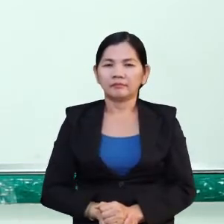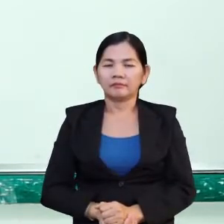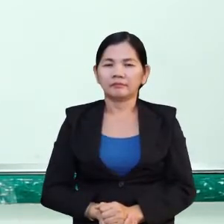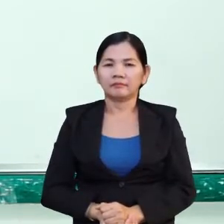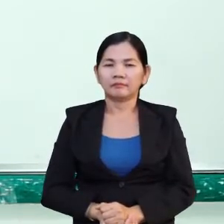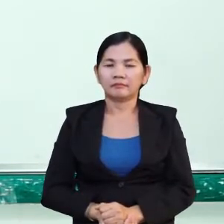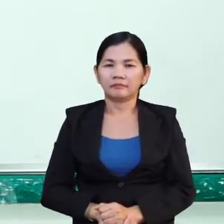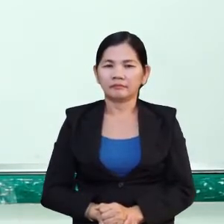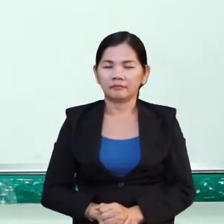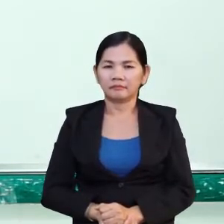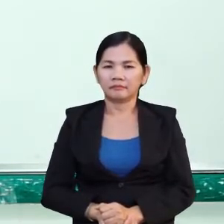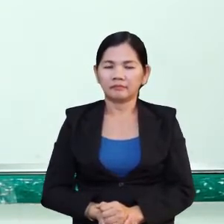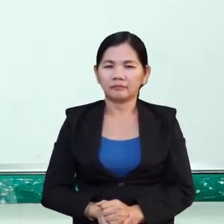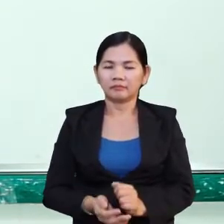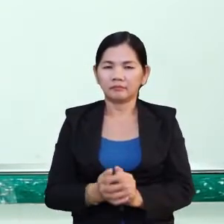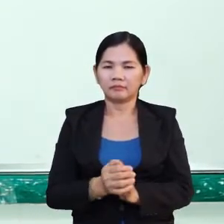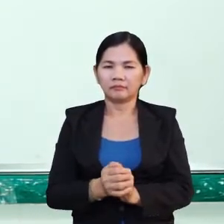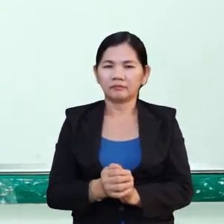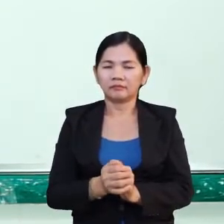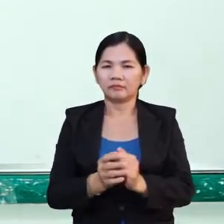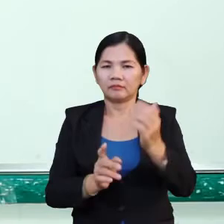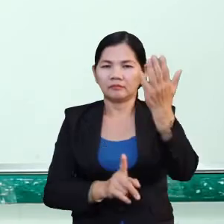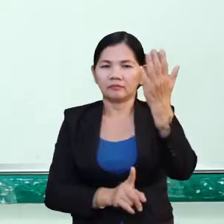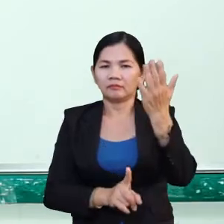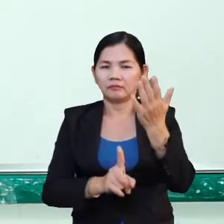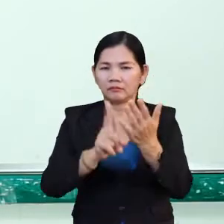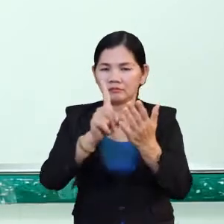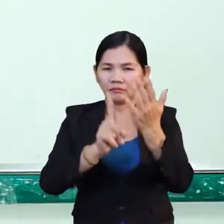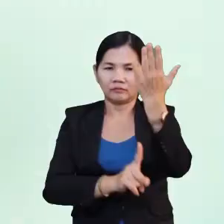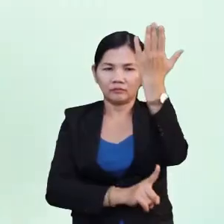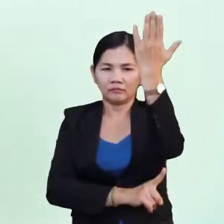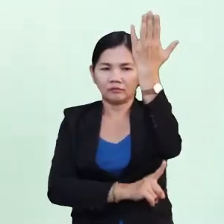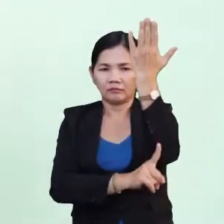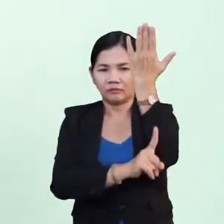ចាឃើញមានបកគោមួយកូនណោឃើញមានអីទៀត